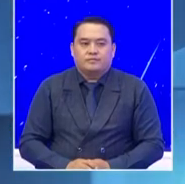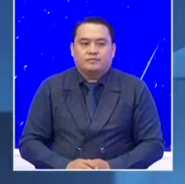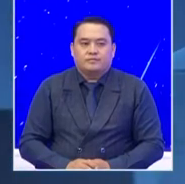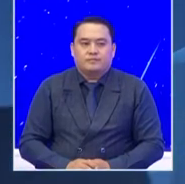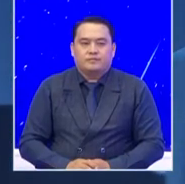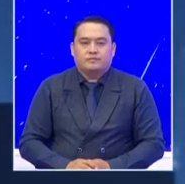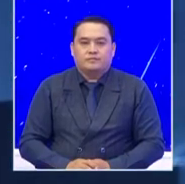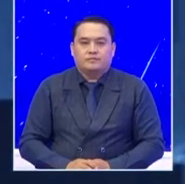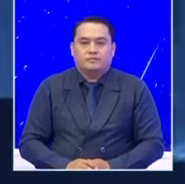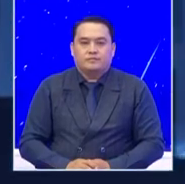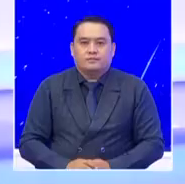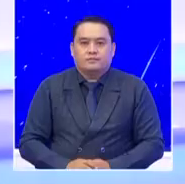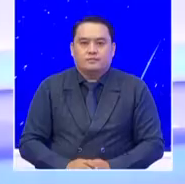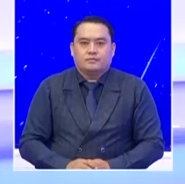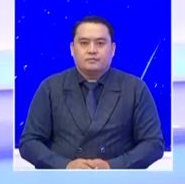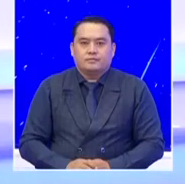телеканал ЖТСУ.